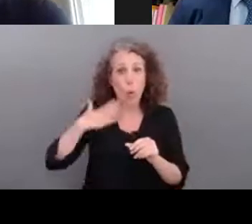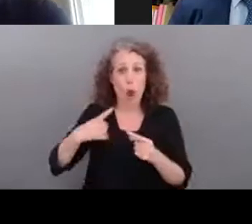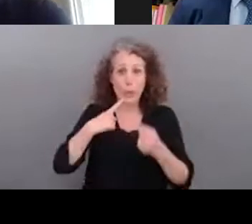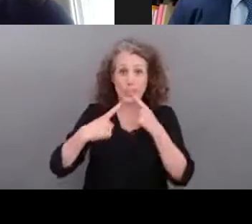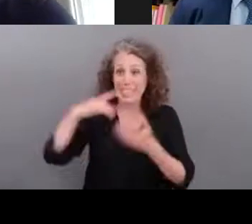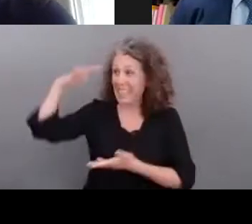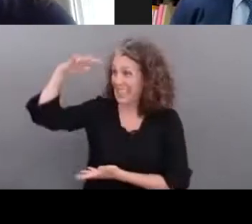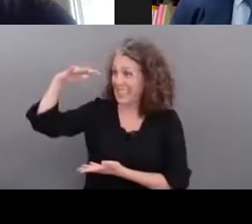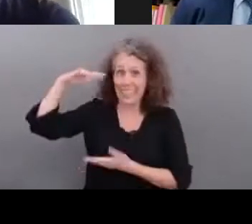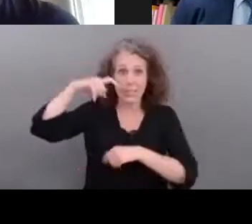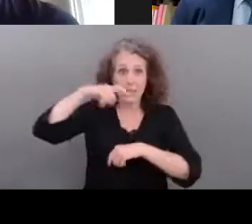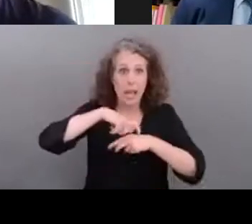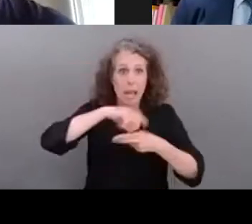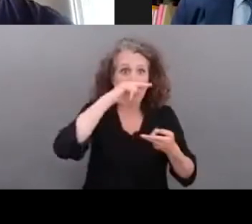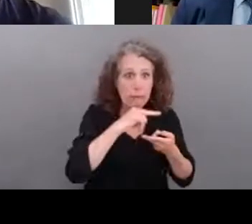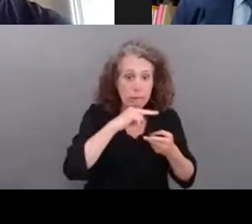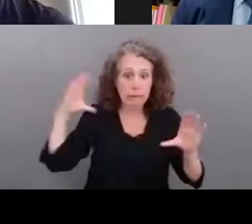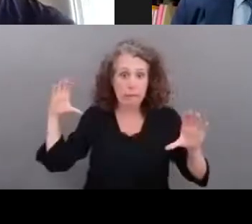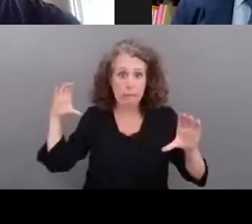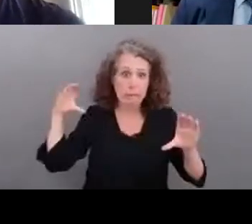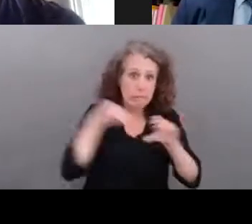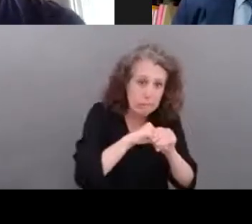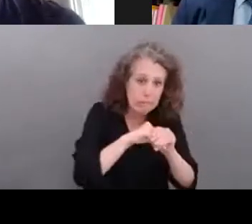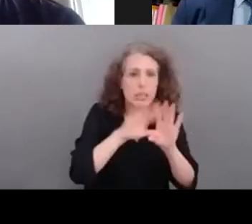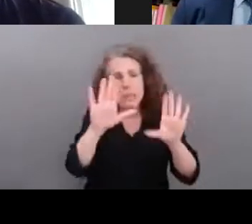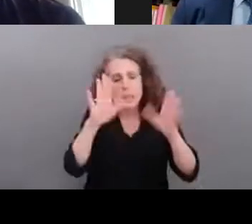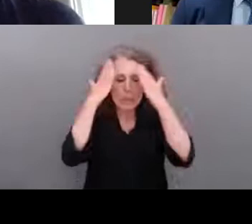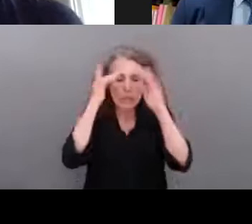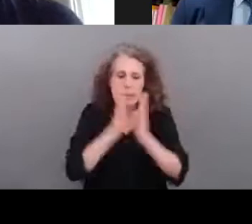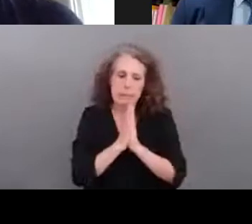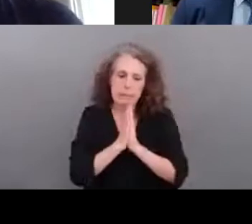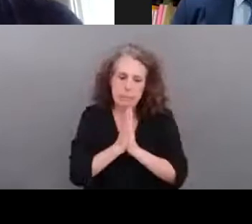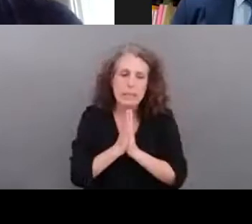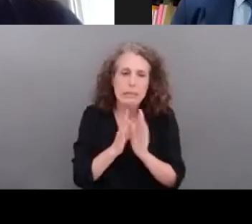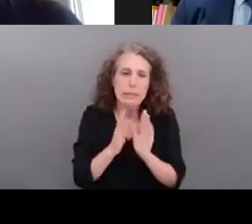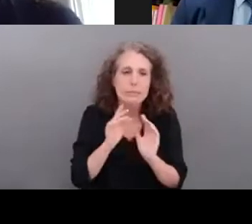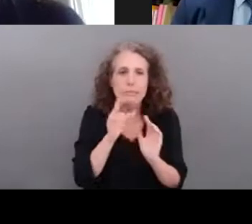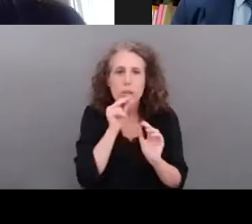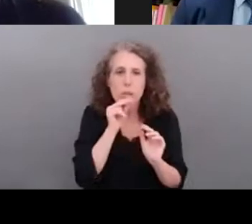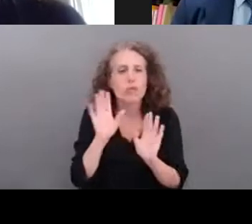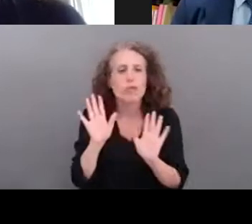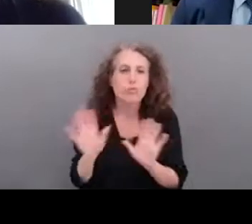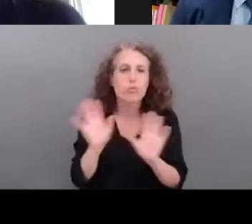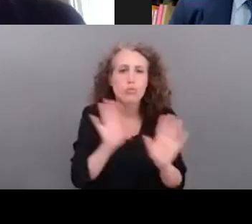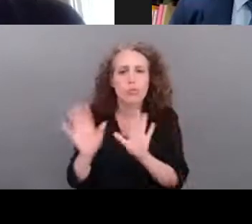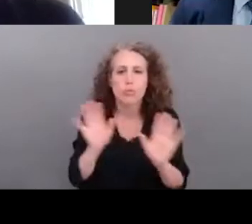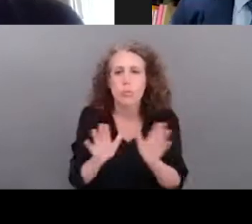plus vous lisez rapidement, plus c'est difficile pour les interprètes. Donc, bon, je sais que le temps vous est compté, nous ne pouvons pas